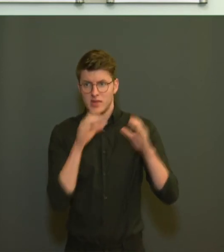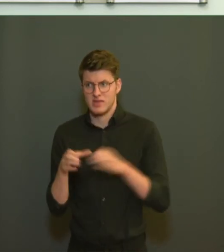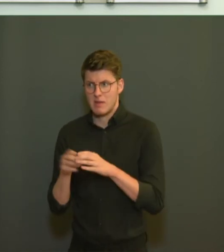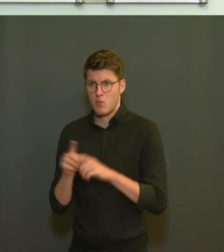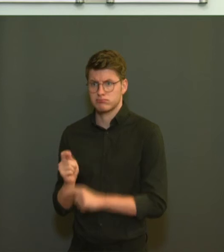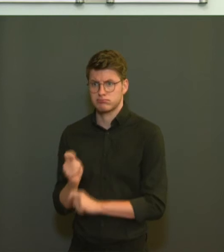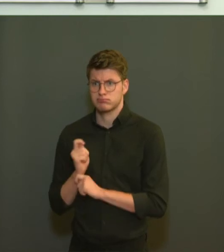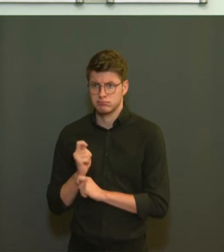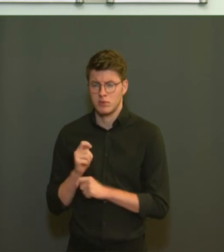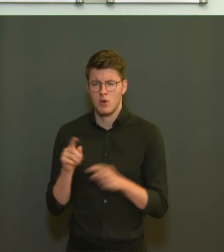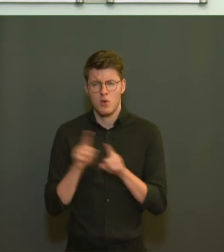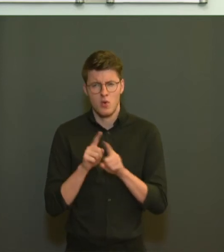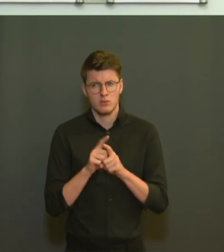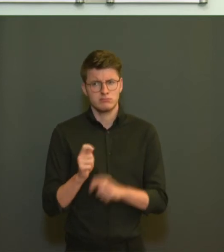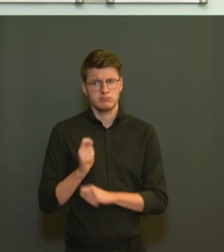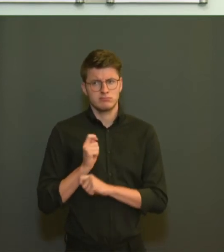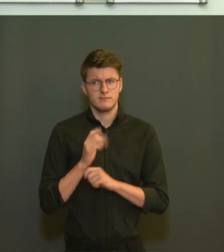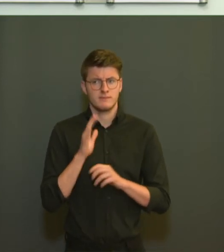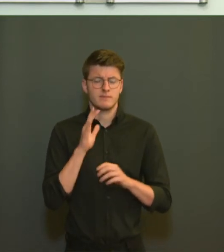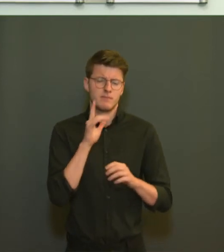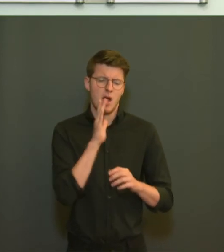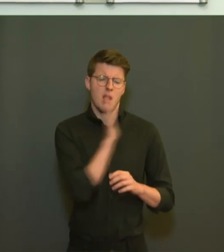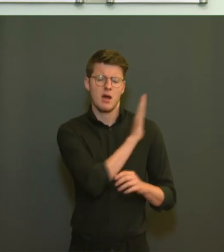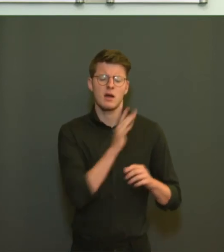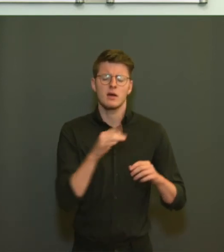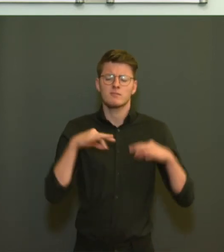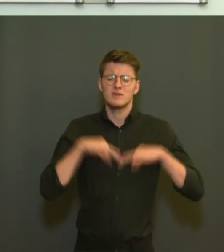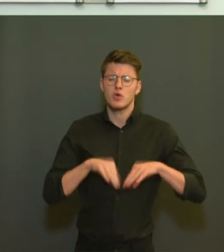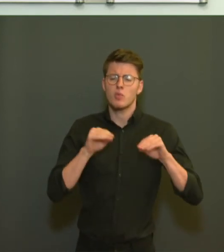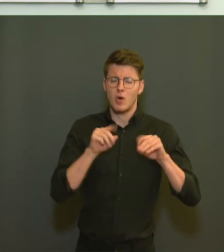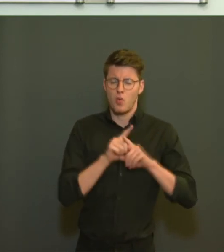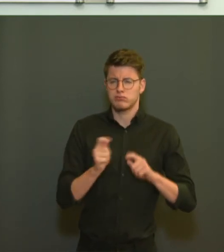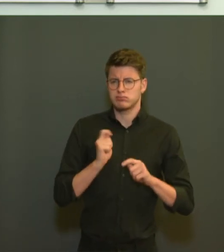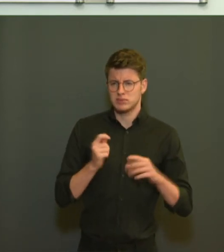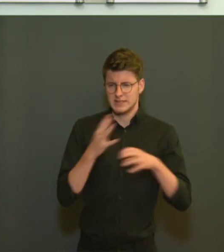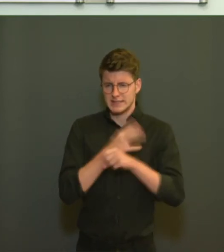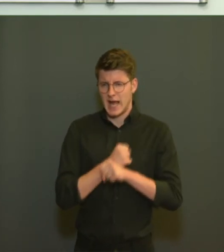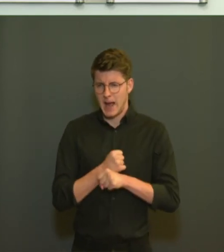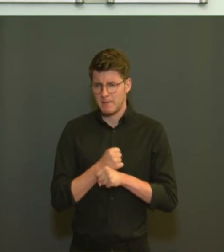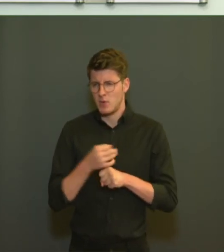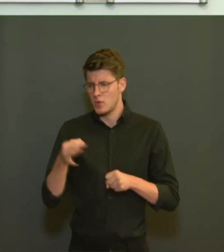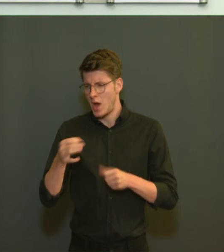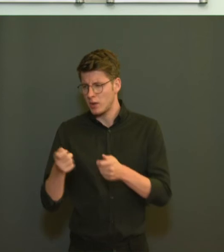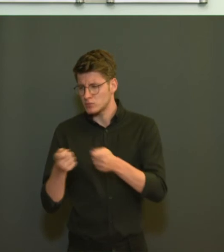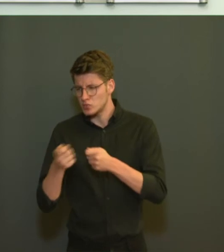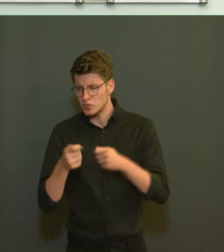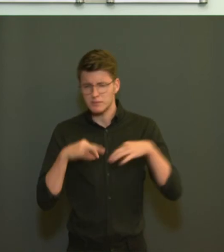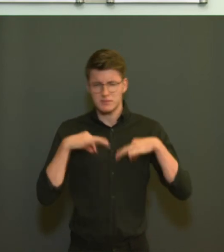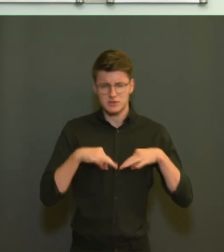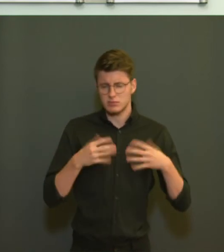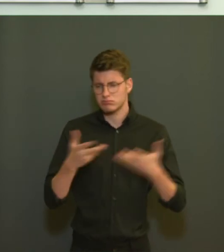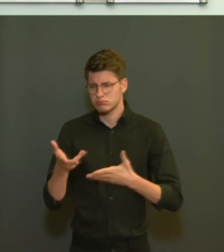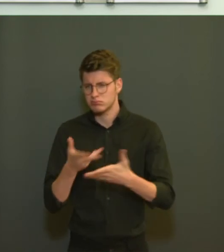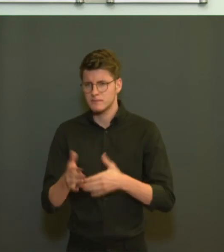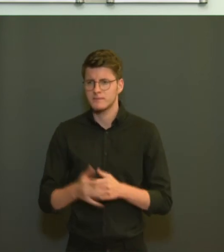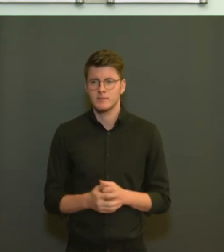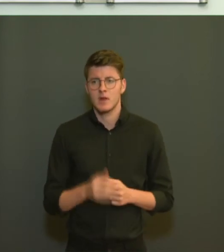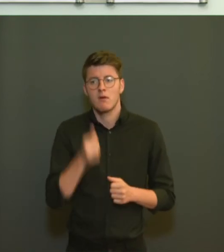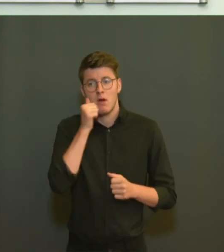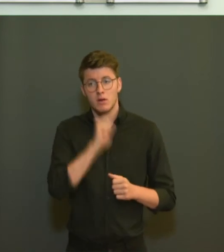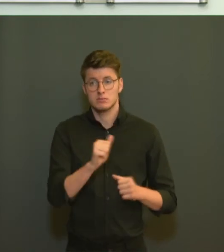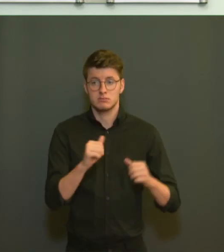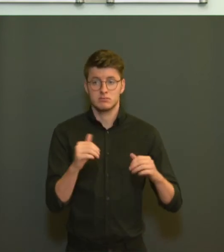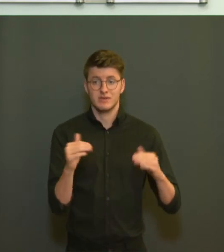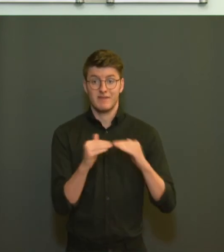besturen te beslissen. Wanneer we in alarmniveau 3 of 4 zitten, kunnen er ook federale